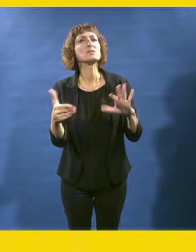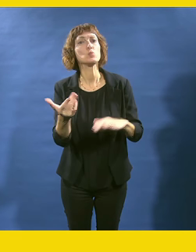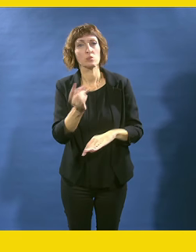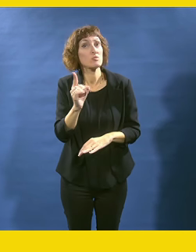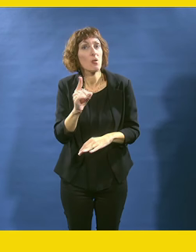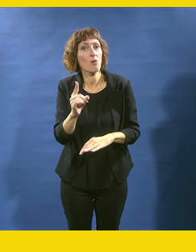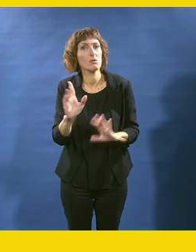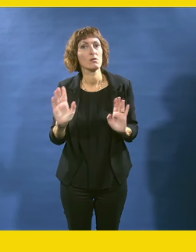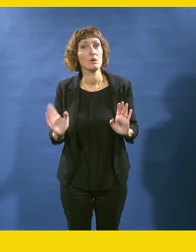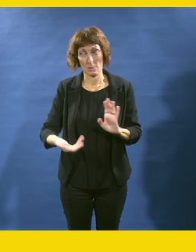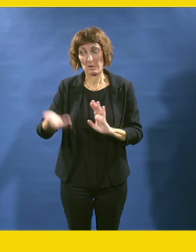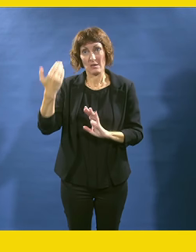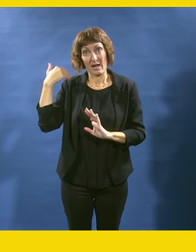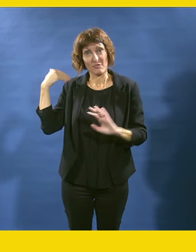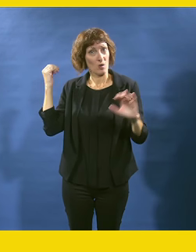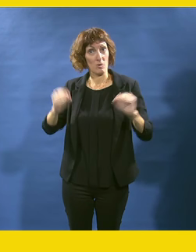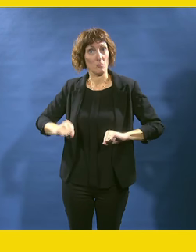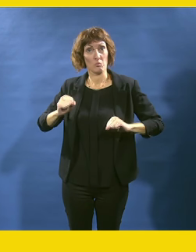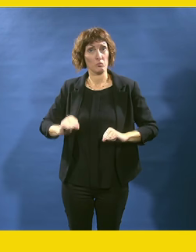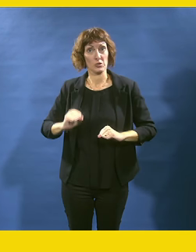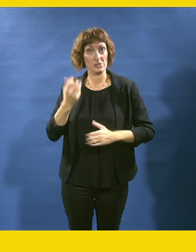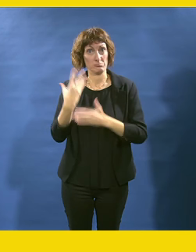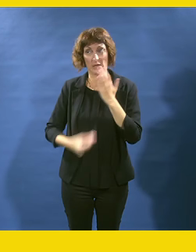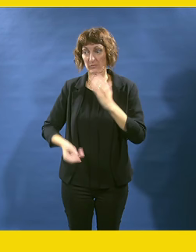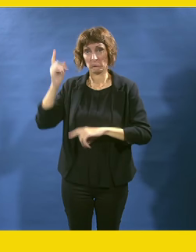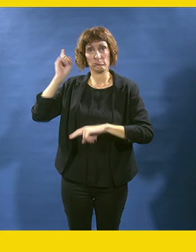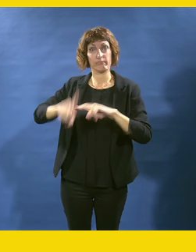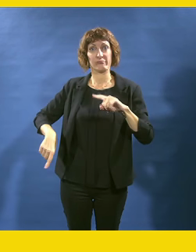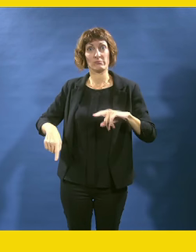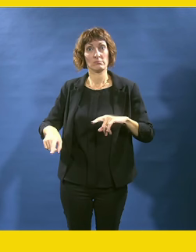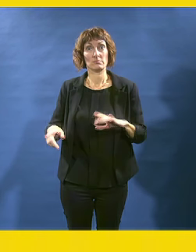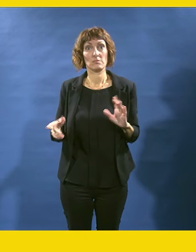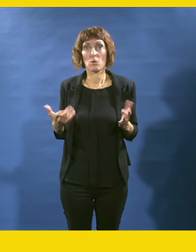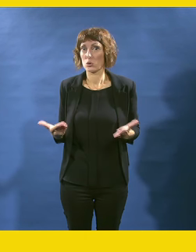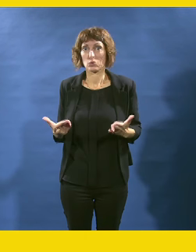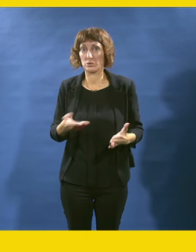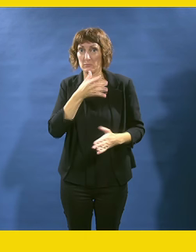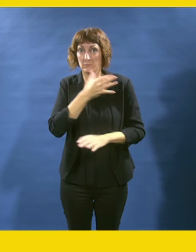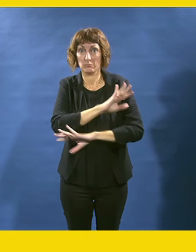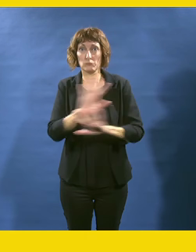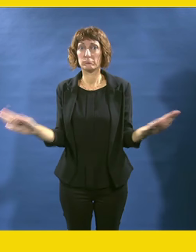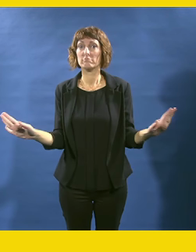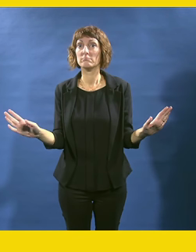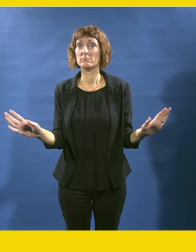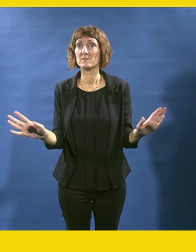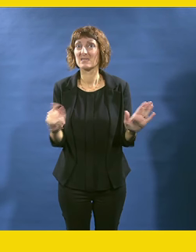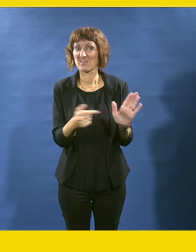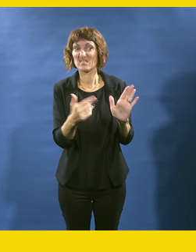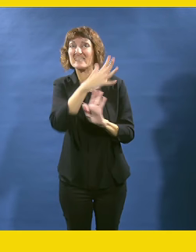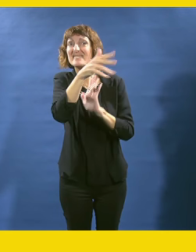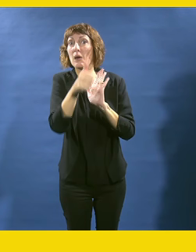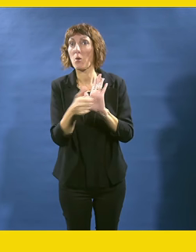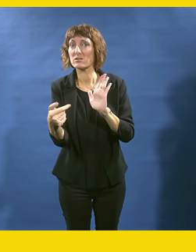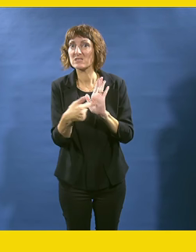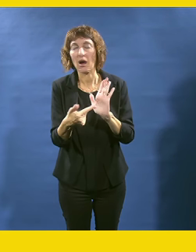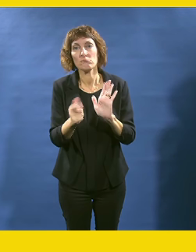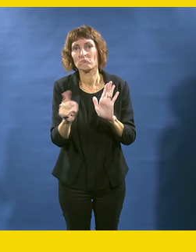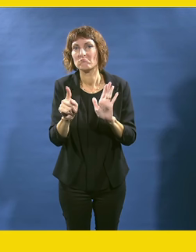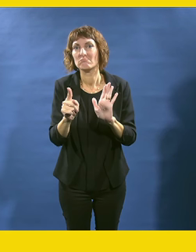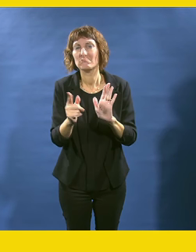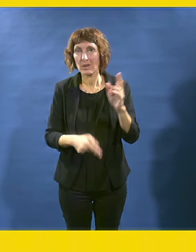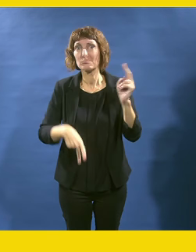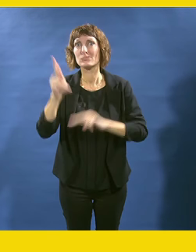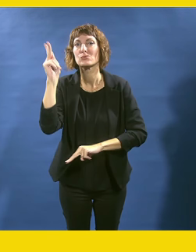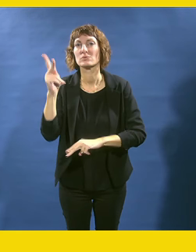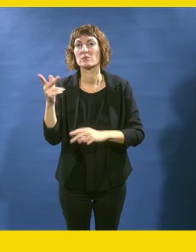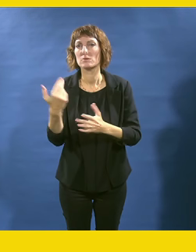pouvait interdire l'avortement en France. Aujourd'hui, on ne le peut plus, ce n'est pas que symbolique. Mais nous avons fait tellement